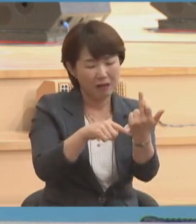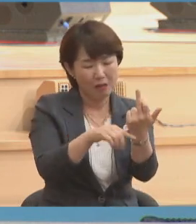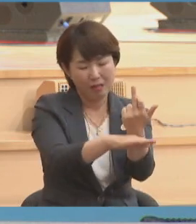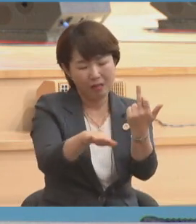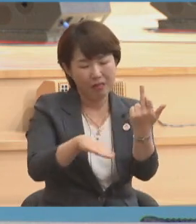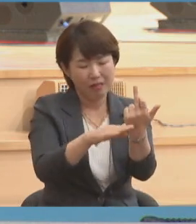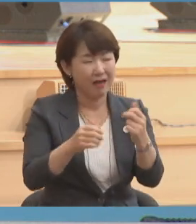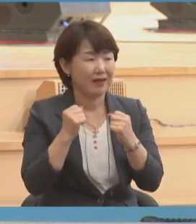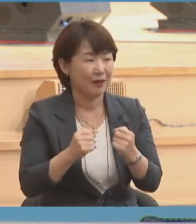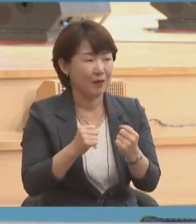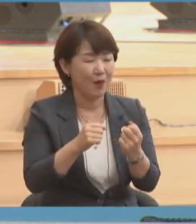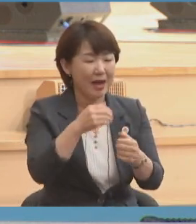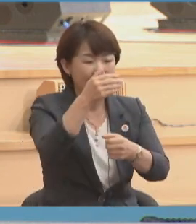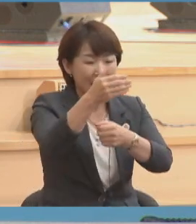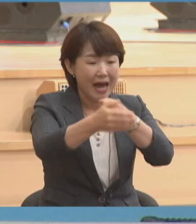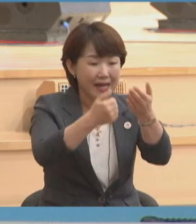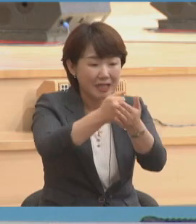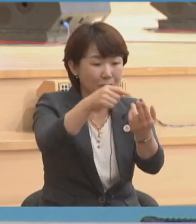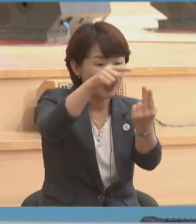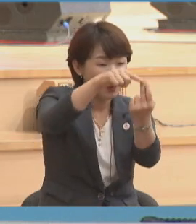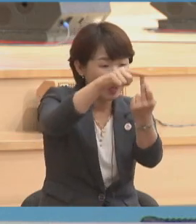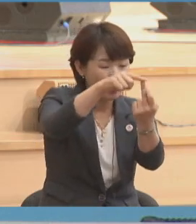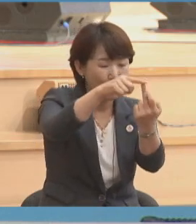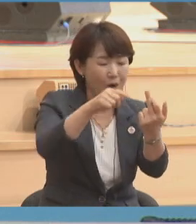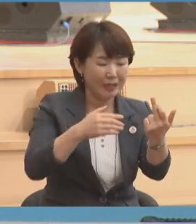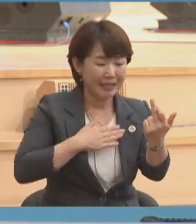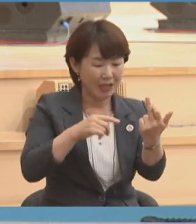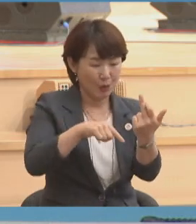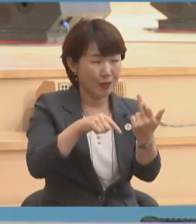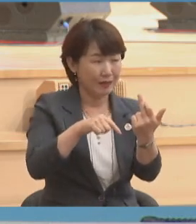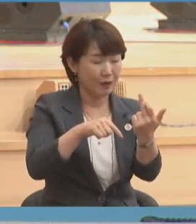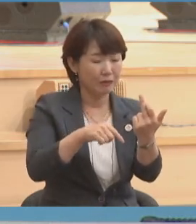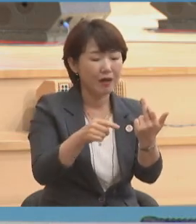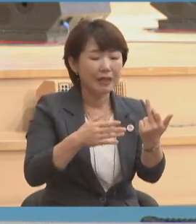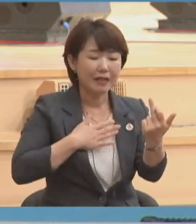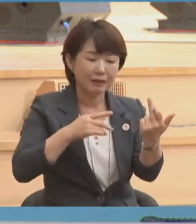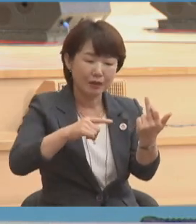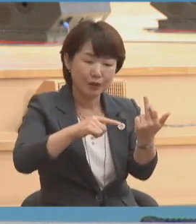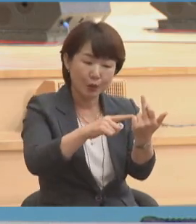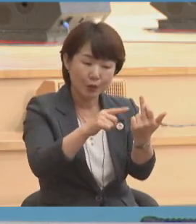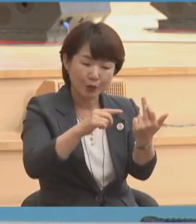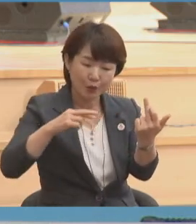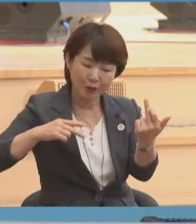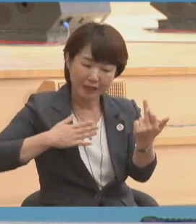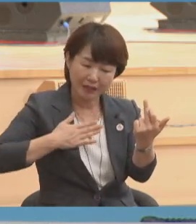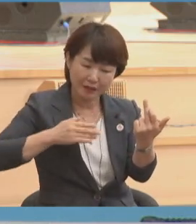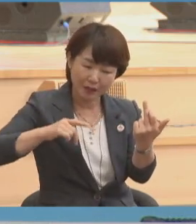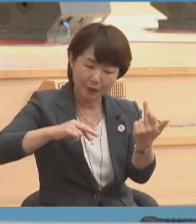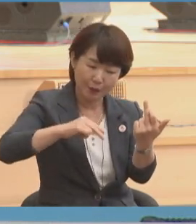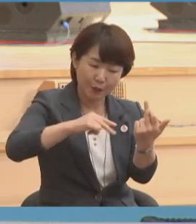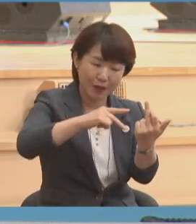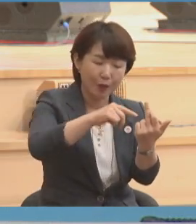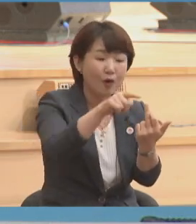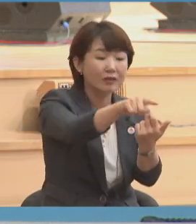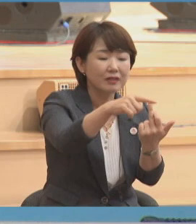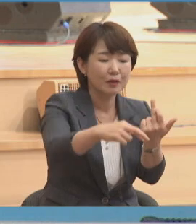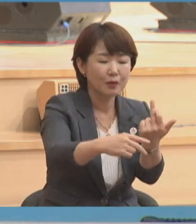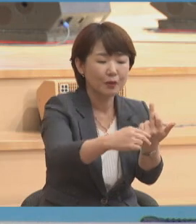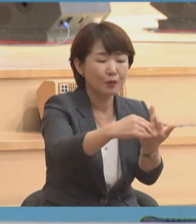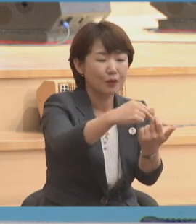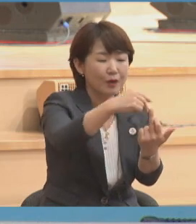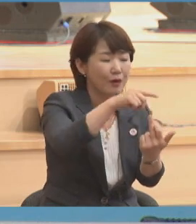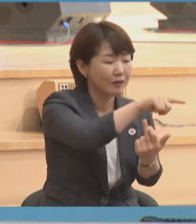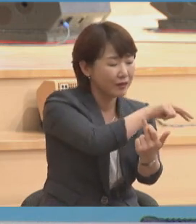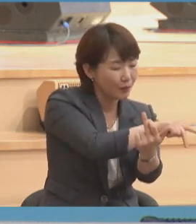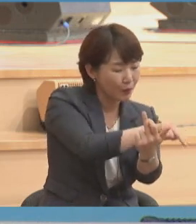제가 이쪽 길을 통해 정상에 오르고 있다면 여러분은 다른 루트를 통해서 지금 정상을 오르고